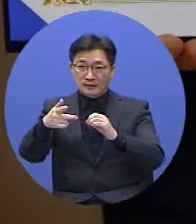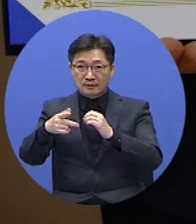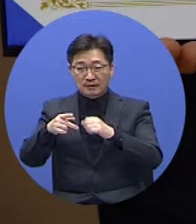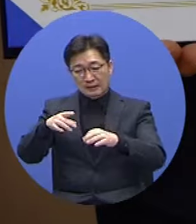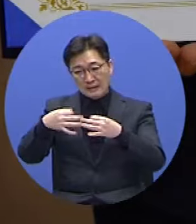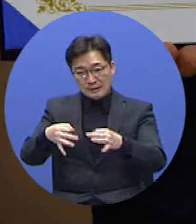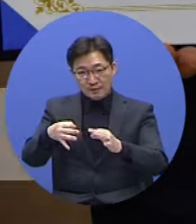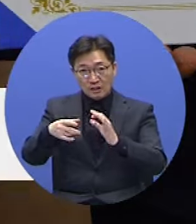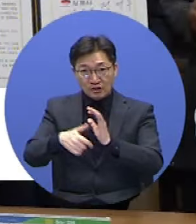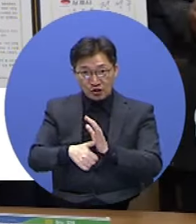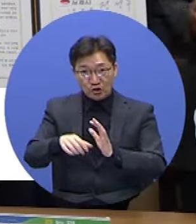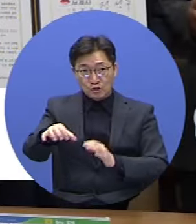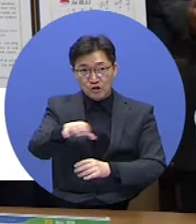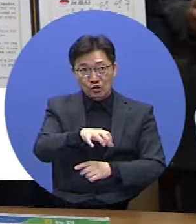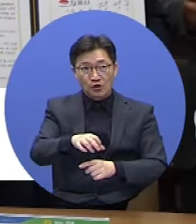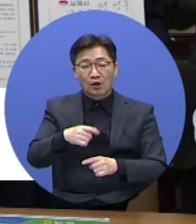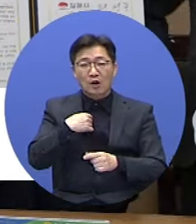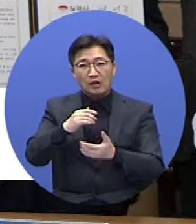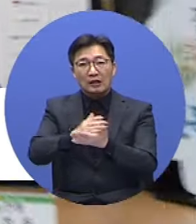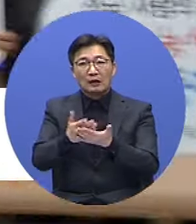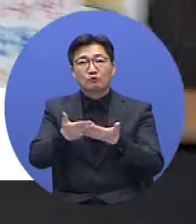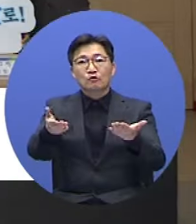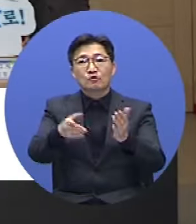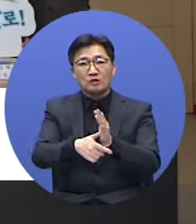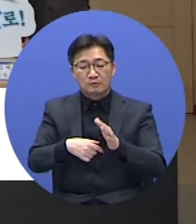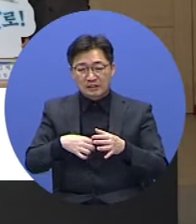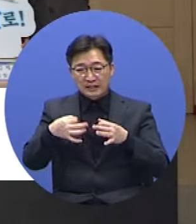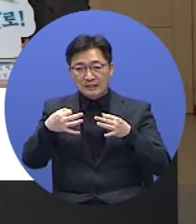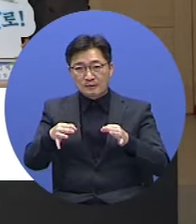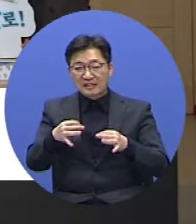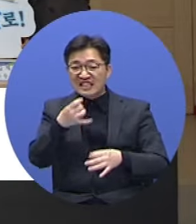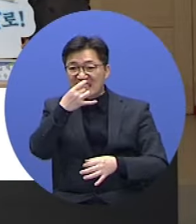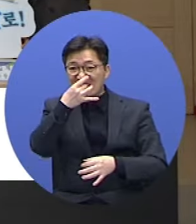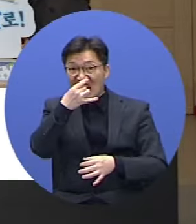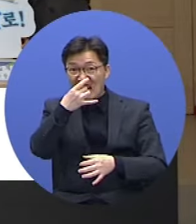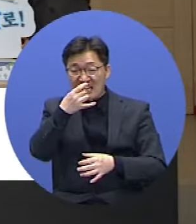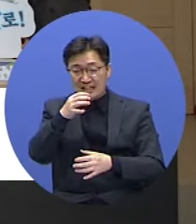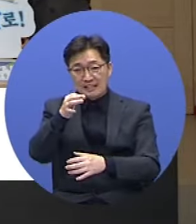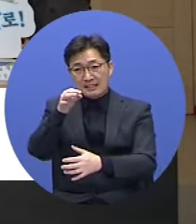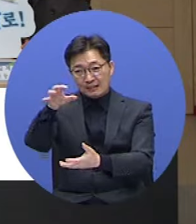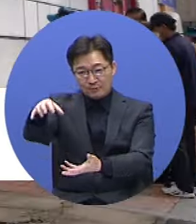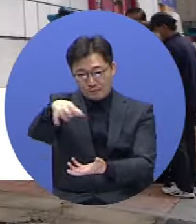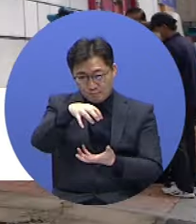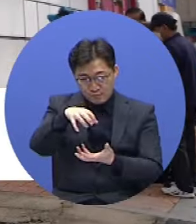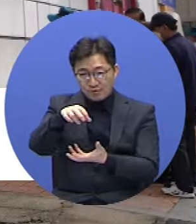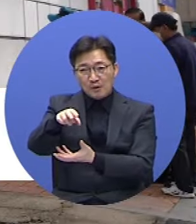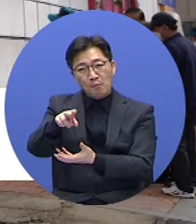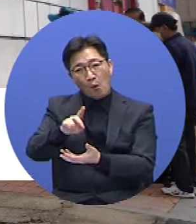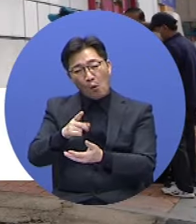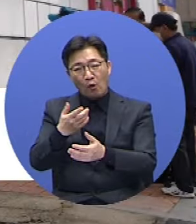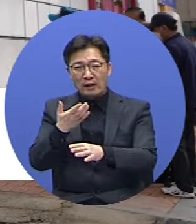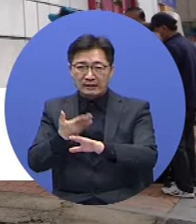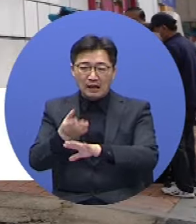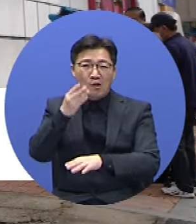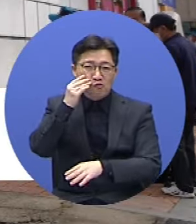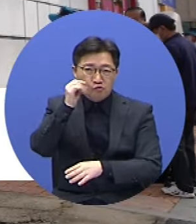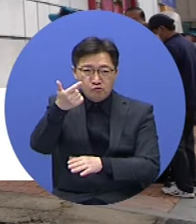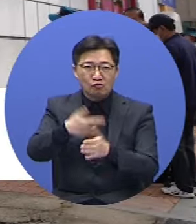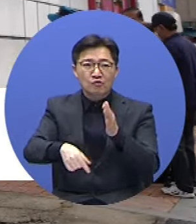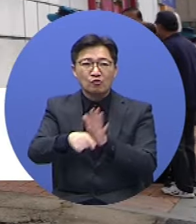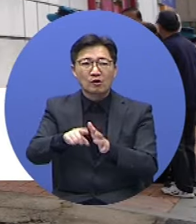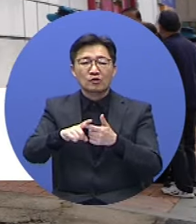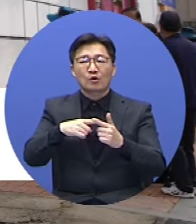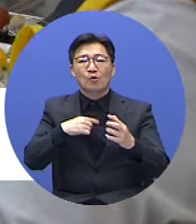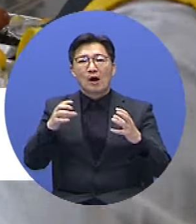농협 전북본부, 한국나눔연맹이 김제 쌀 소비 촉진을 위해 힘을 모으기로 했습니다.